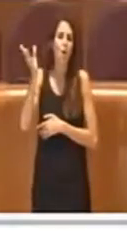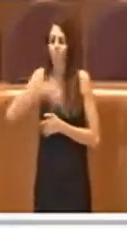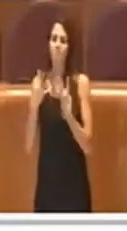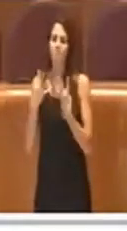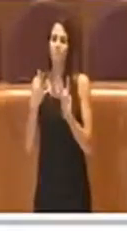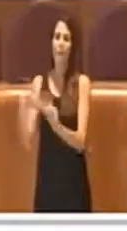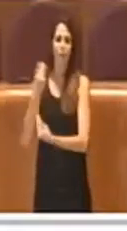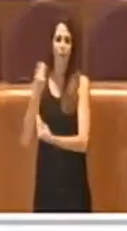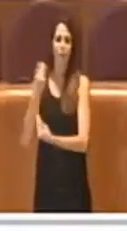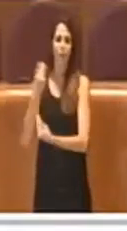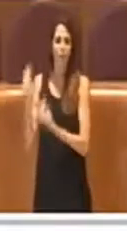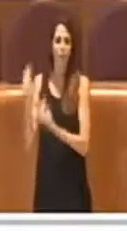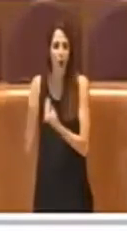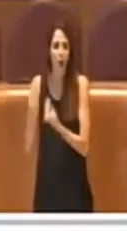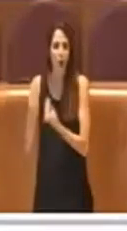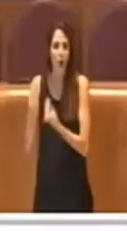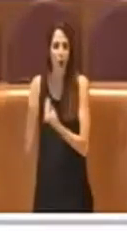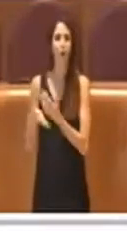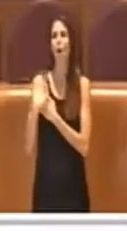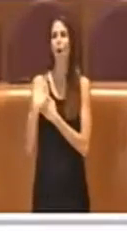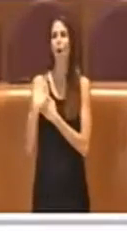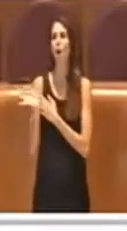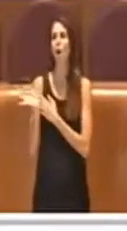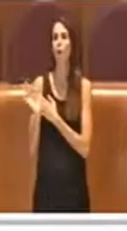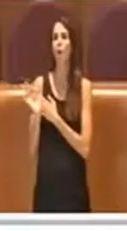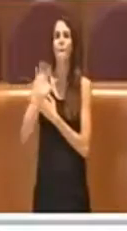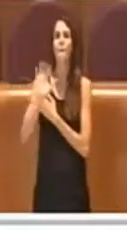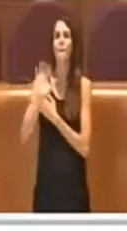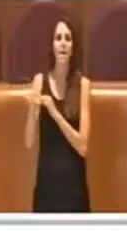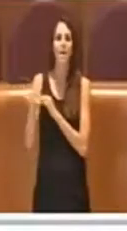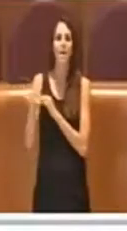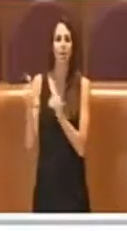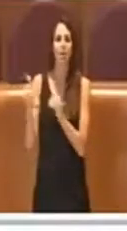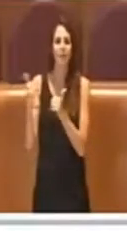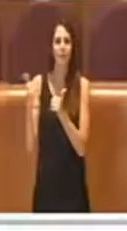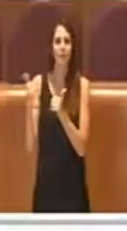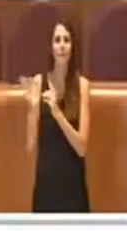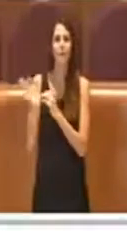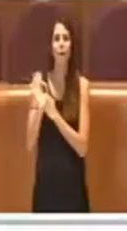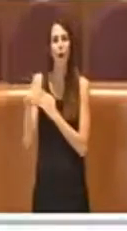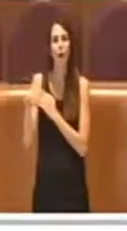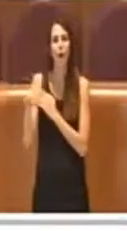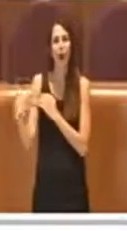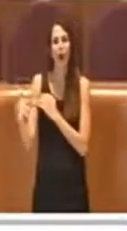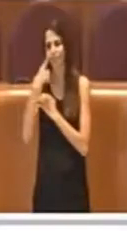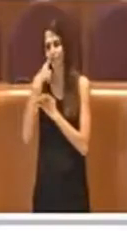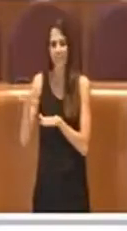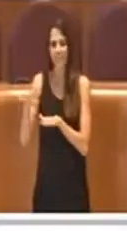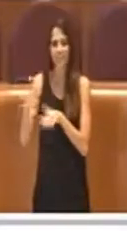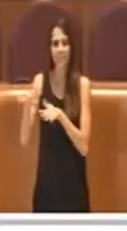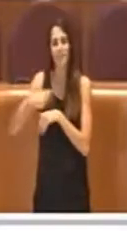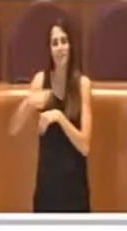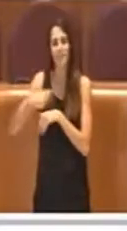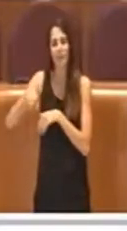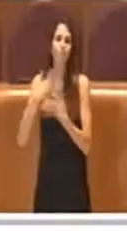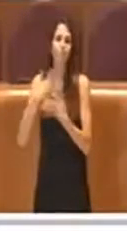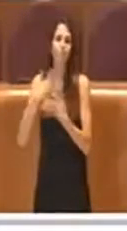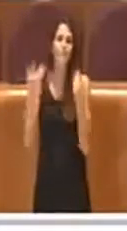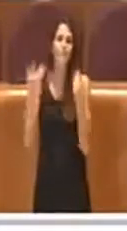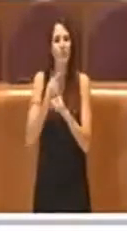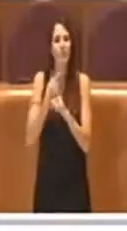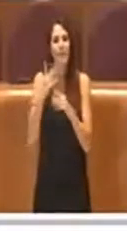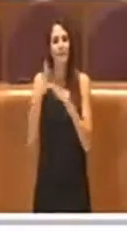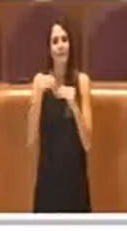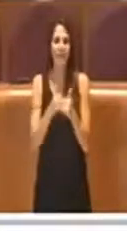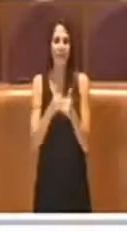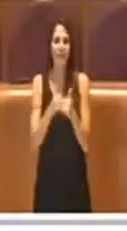come il parco divertimenti o altro insomma simile, naturalmente dobbiamo per forza distinguere anche